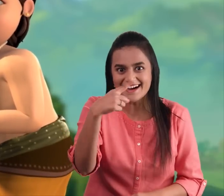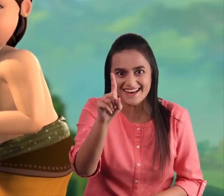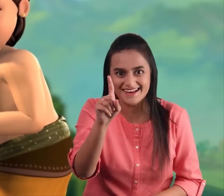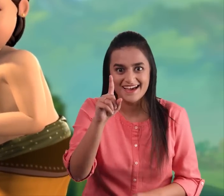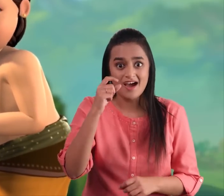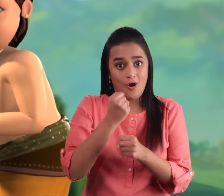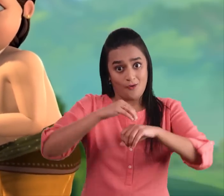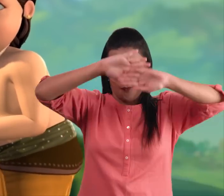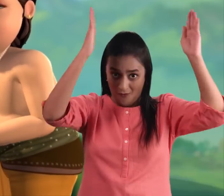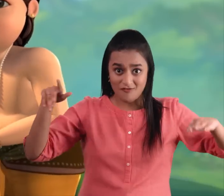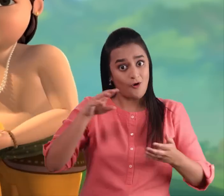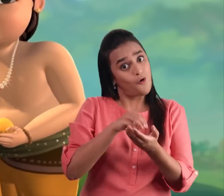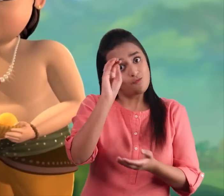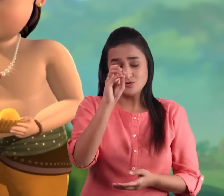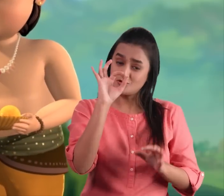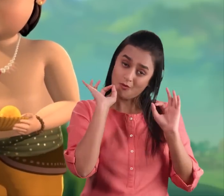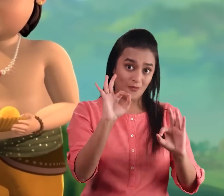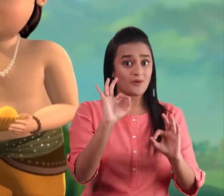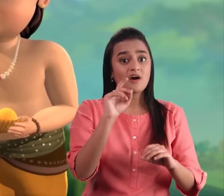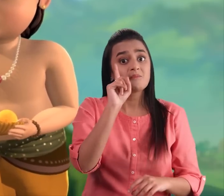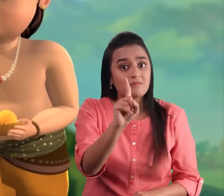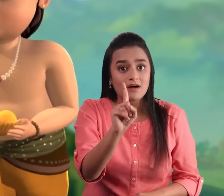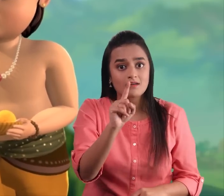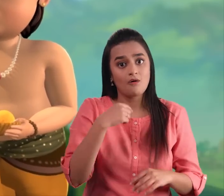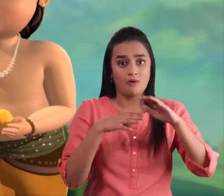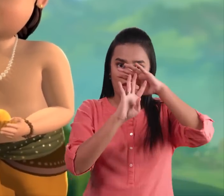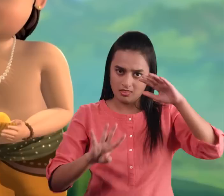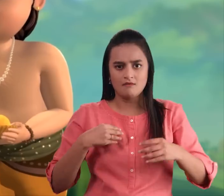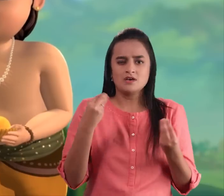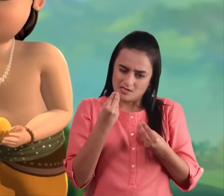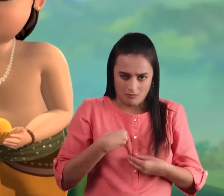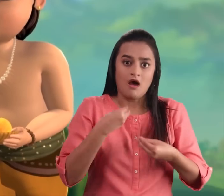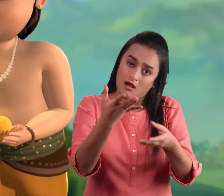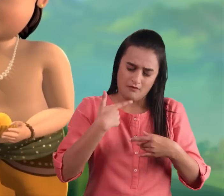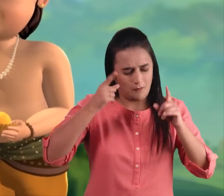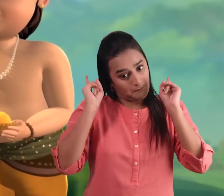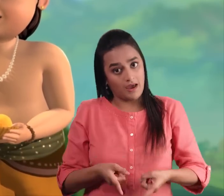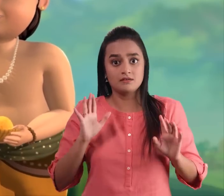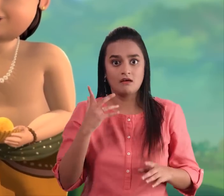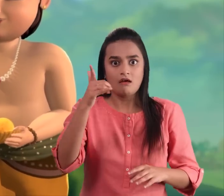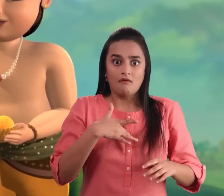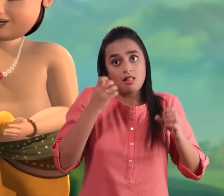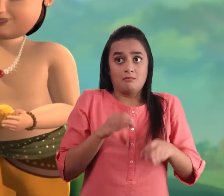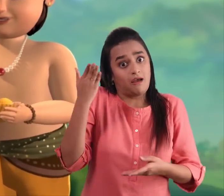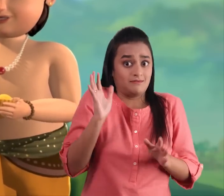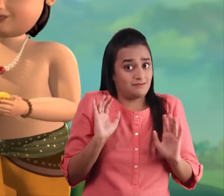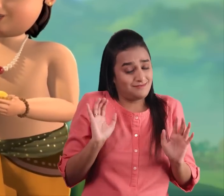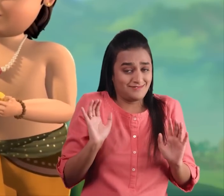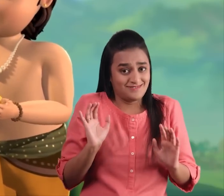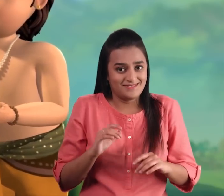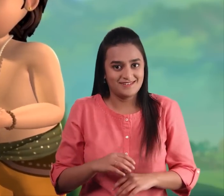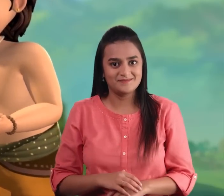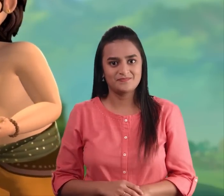हाँ, गोवर्धन की पूजा करना अच्छी बात है बलराम, परंतु मैं इंद्रदेव को भी कुछ अर्पण अवश्य करूँगा, कहीं बुरा ना मान